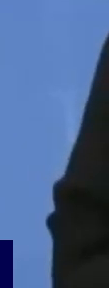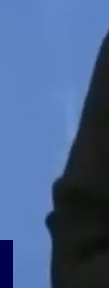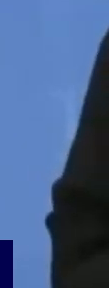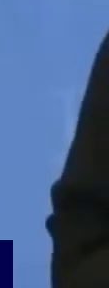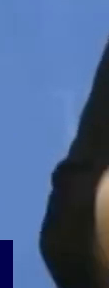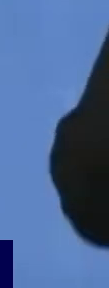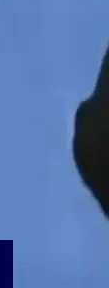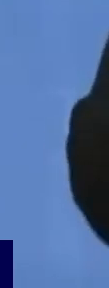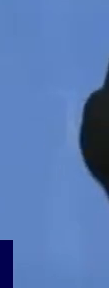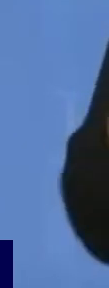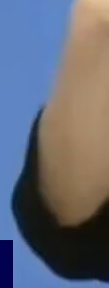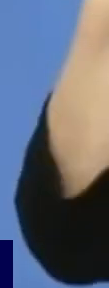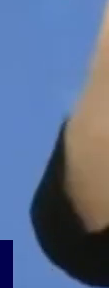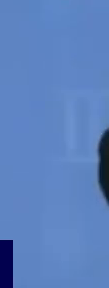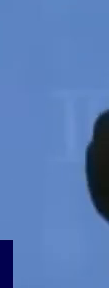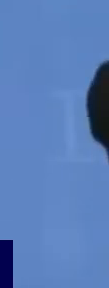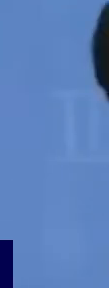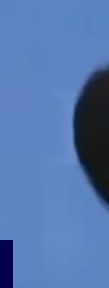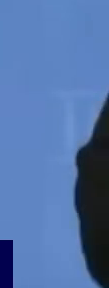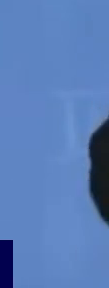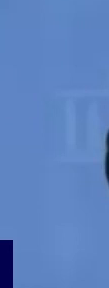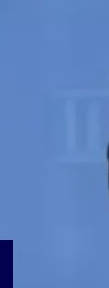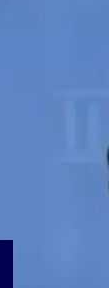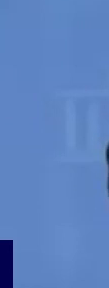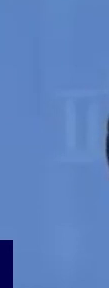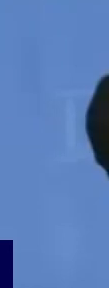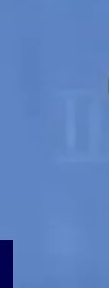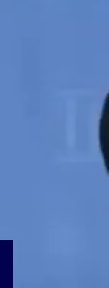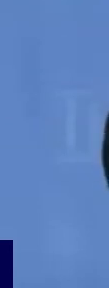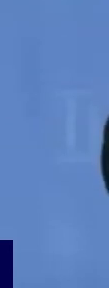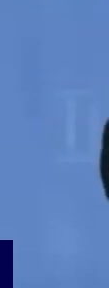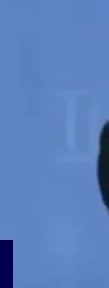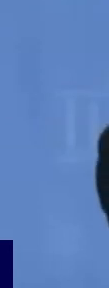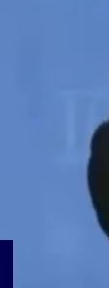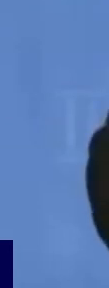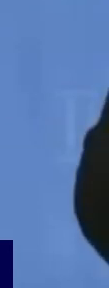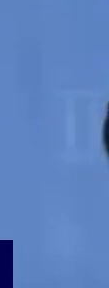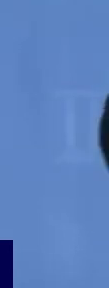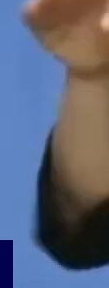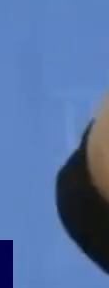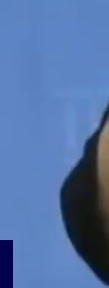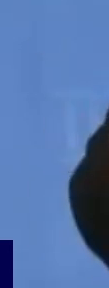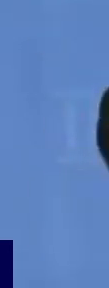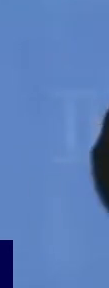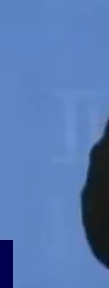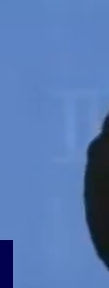최소한 윤석열 정부의 내각 인사는 스스로 정한 인사 기준에 미달하는 후보는